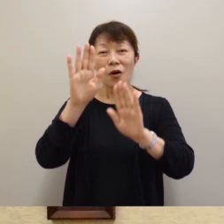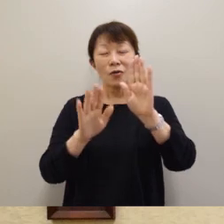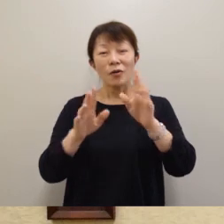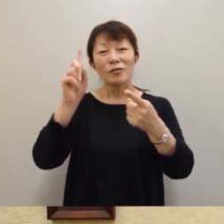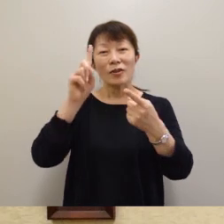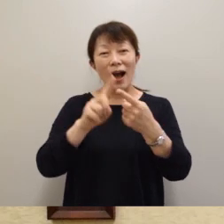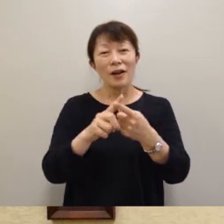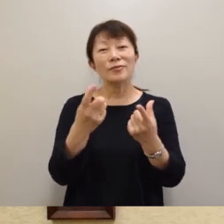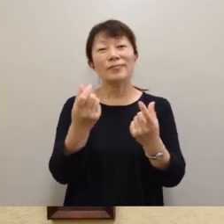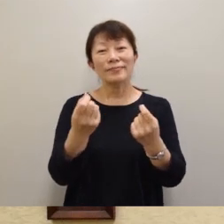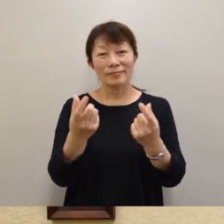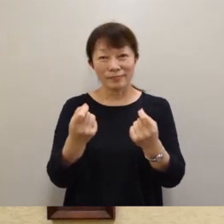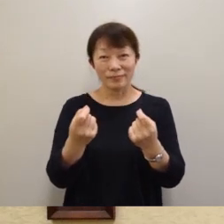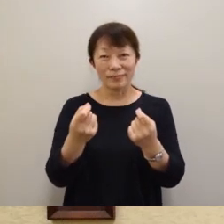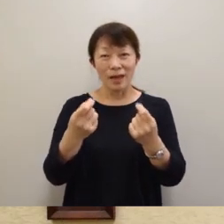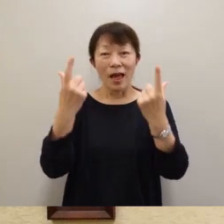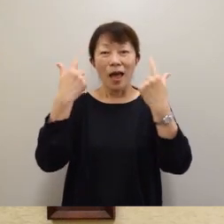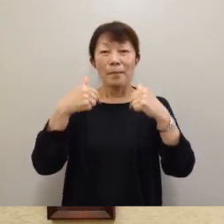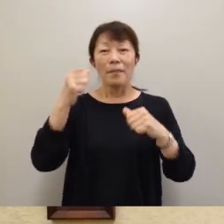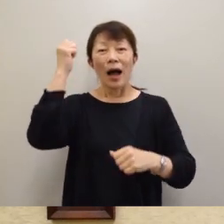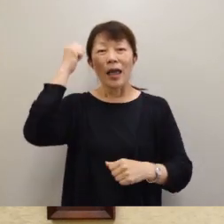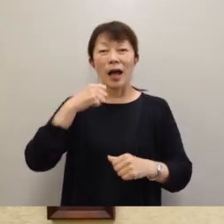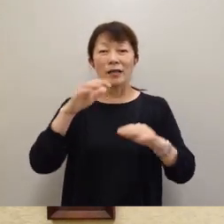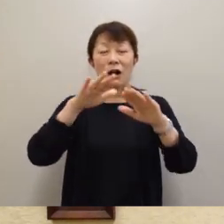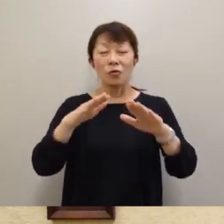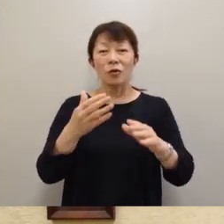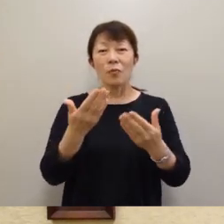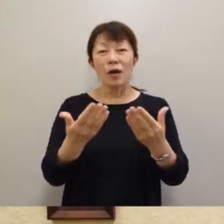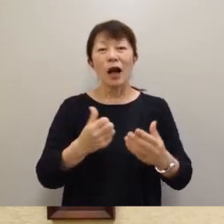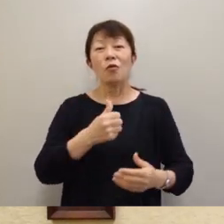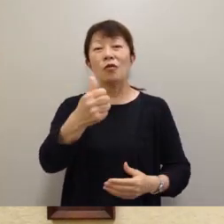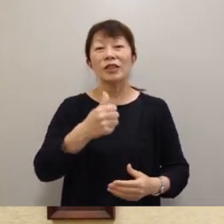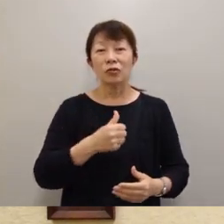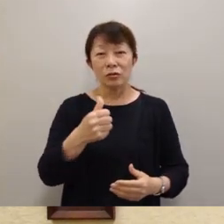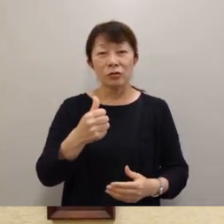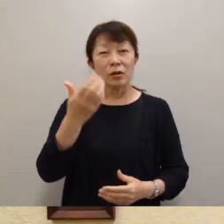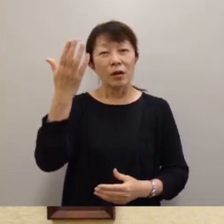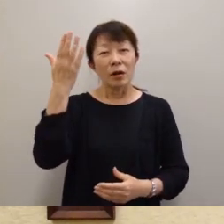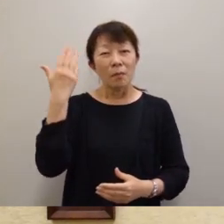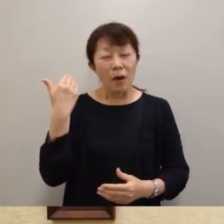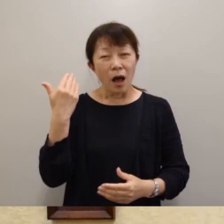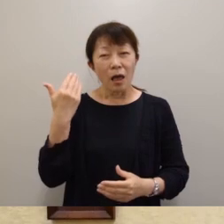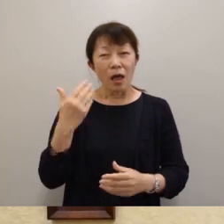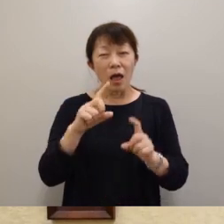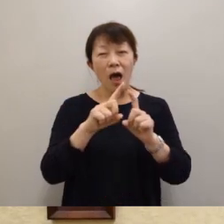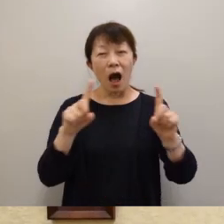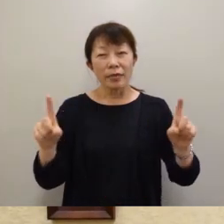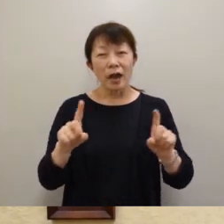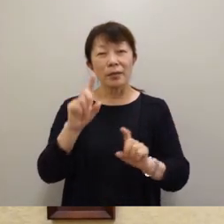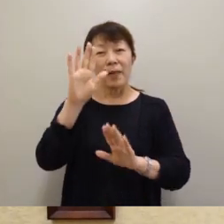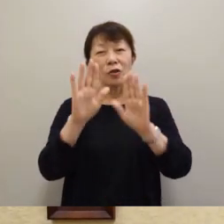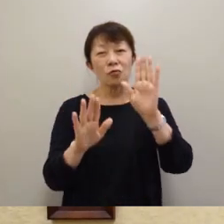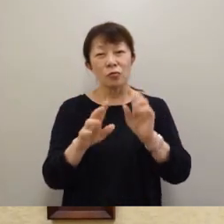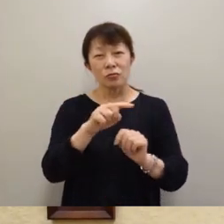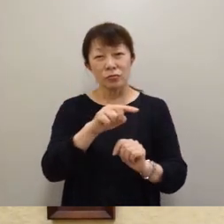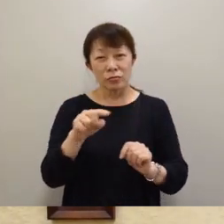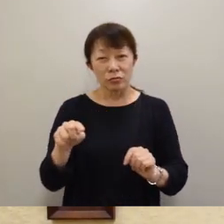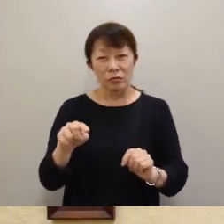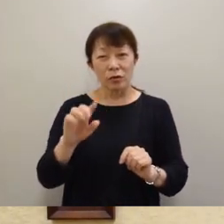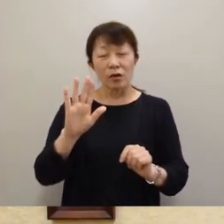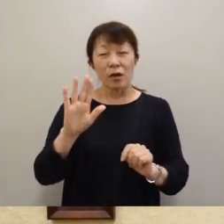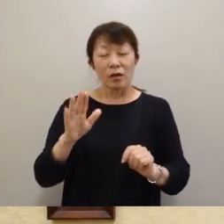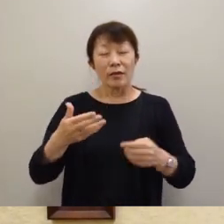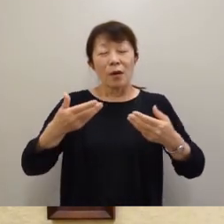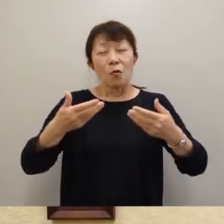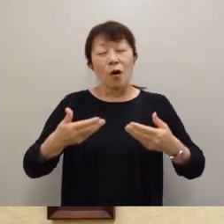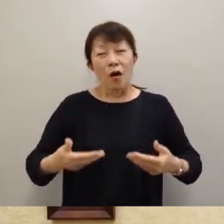く似合います。毎朝子どもたちが学校に通う。つい先日まではごく当たり前だった多くのことが平